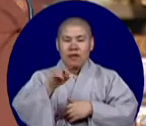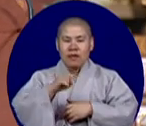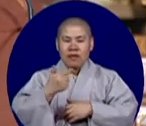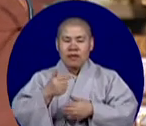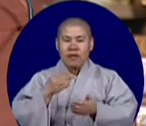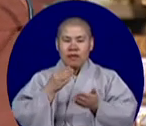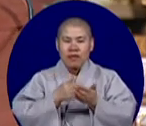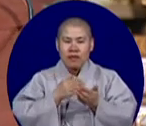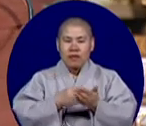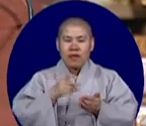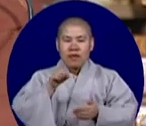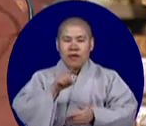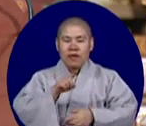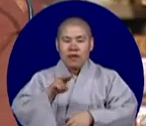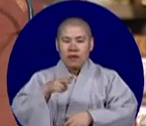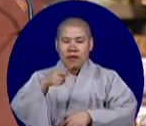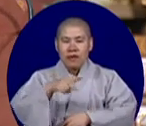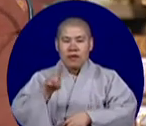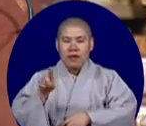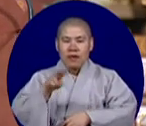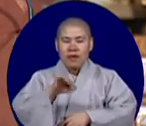사신을 얘기를 했어요. 사신.